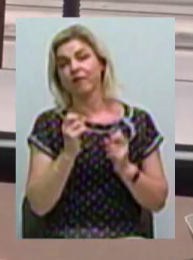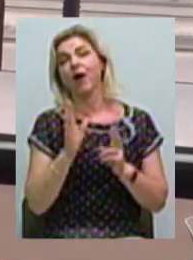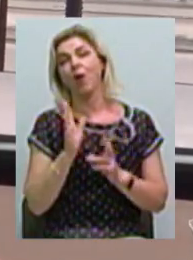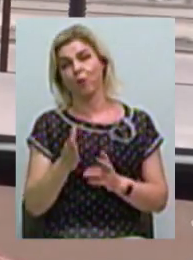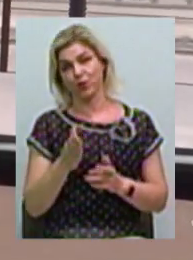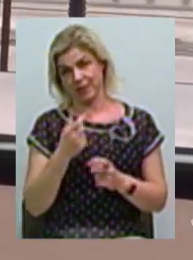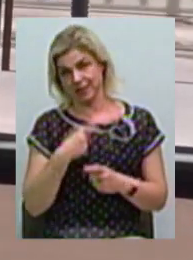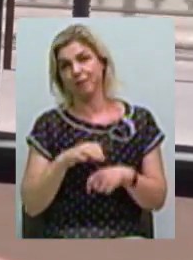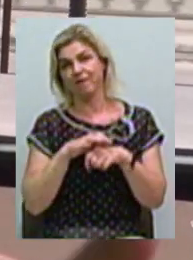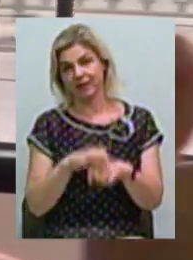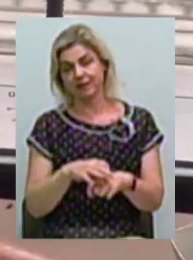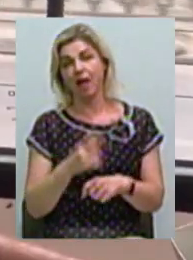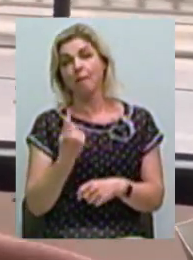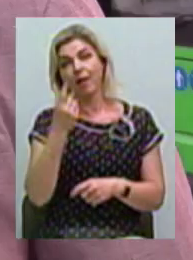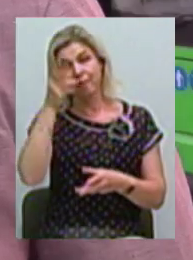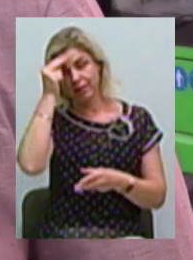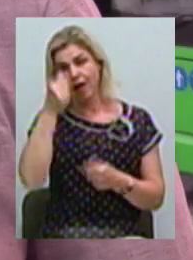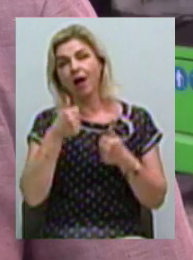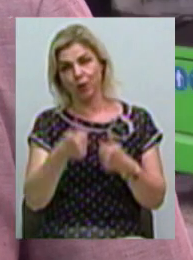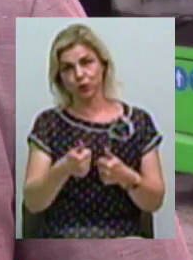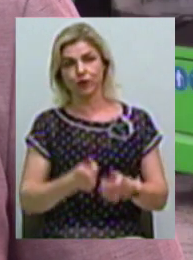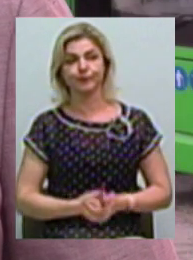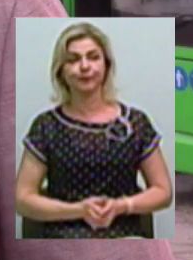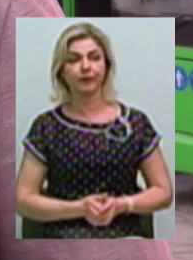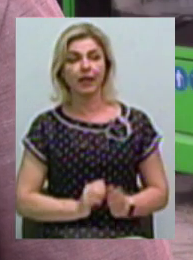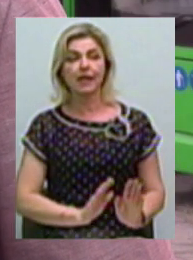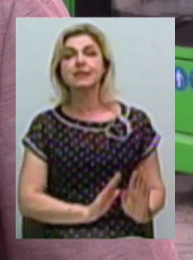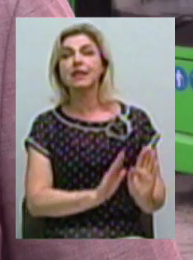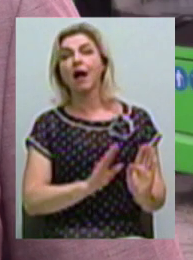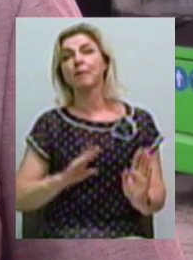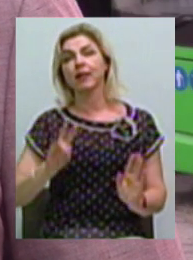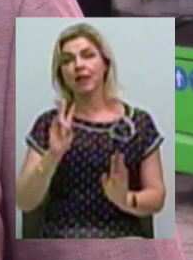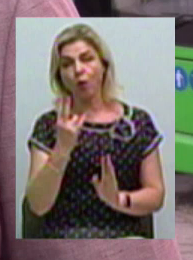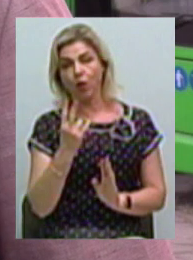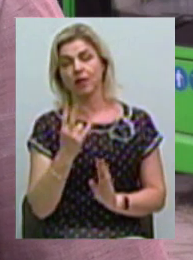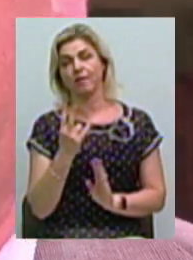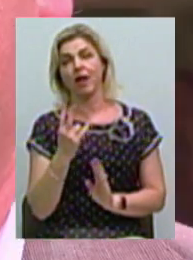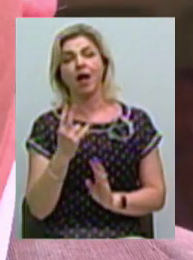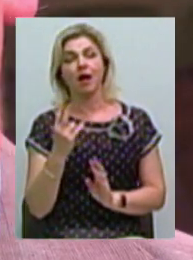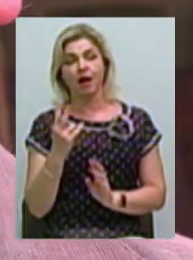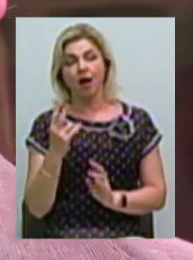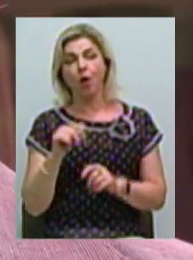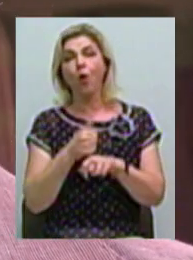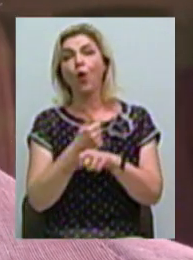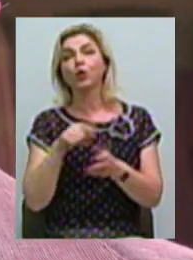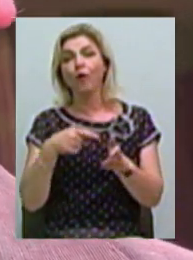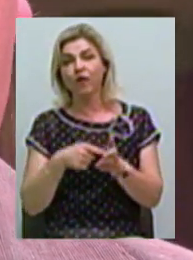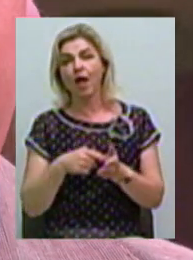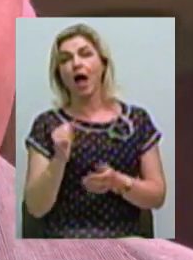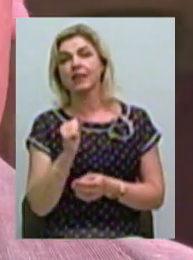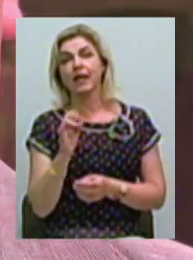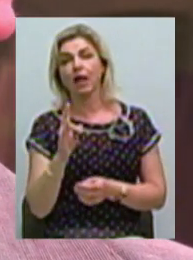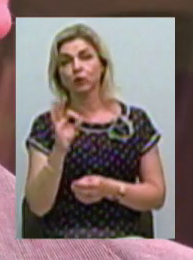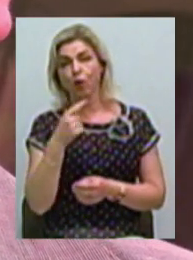вести. Перше враження хороше. Заступник Миколаївського міського голови Юрій Андрієнко говорить, автобуси